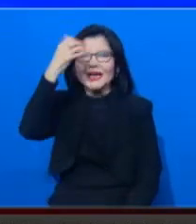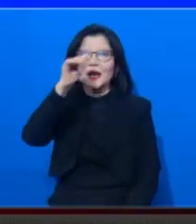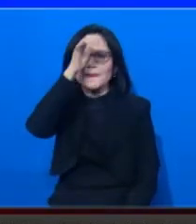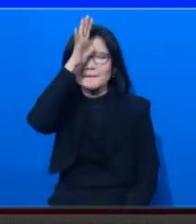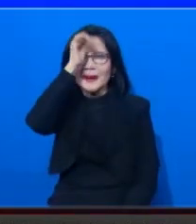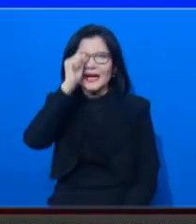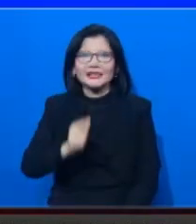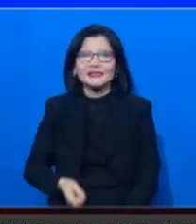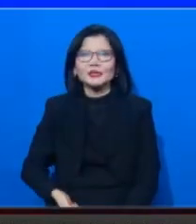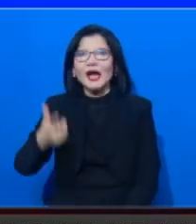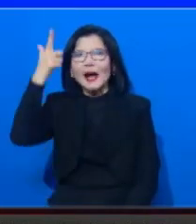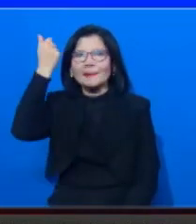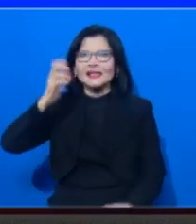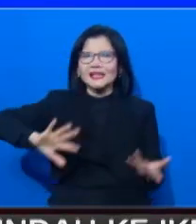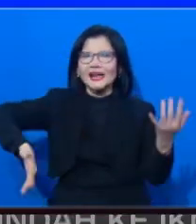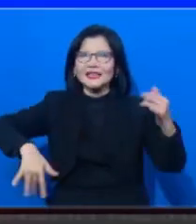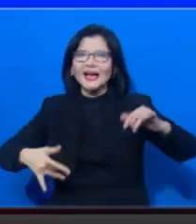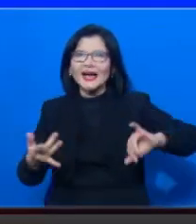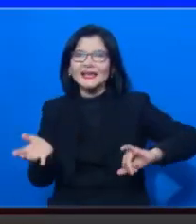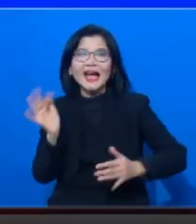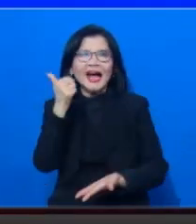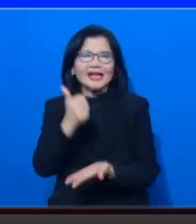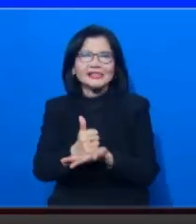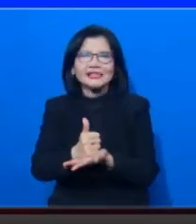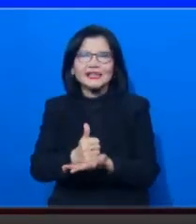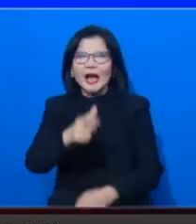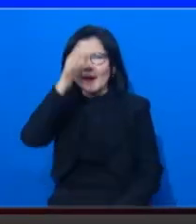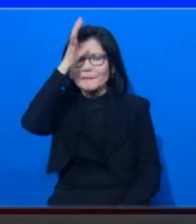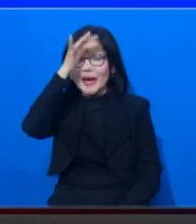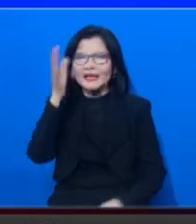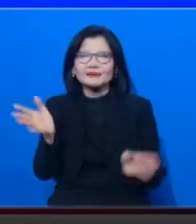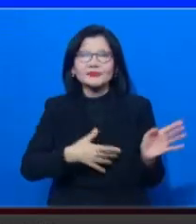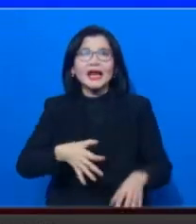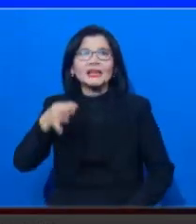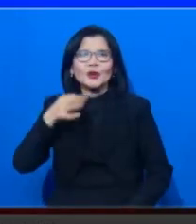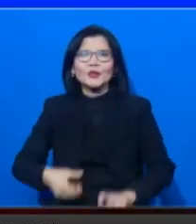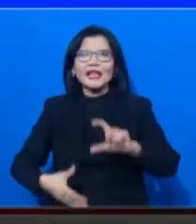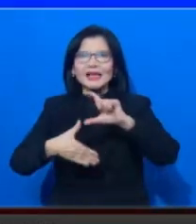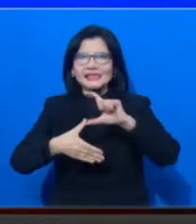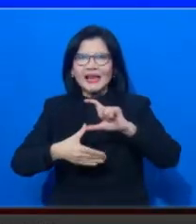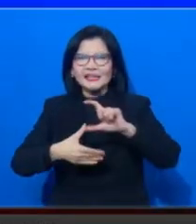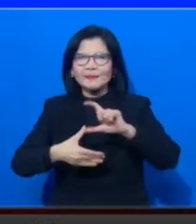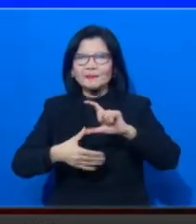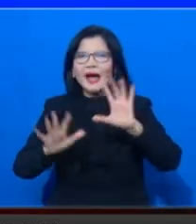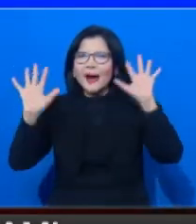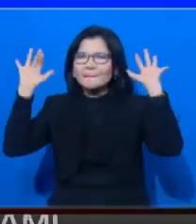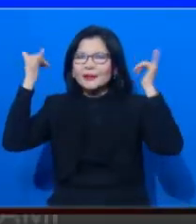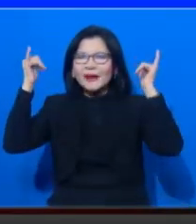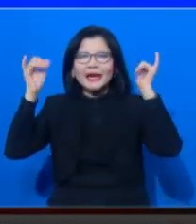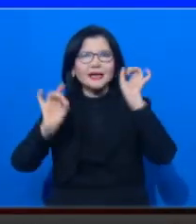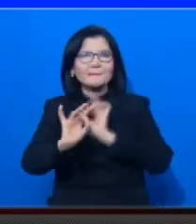belajar tari tradisional Bali. Di Cilacap, Jawa Tengah, anak-anak mengisi liburan sekolah dengan bermain